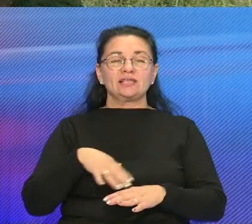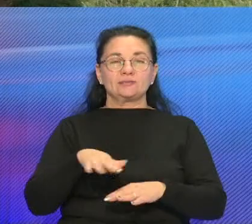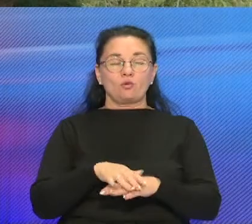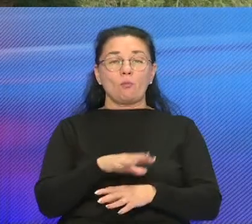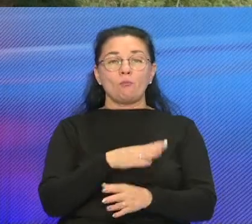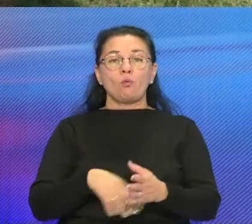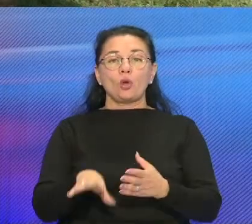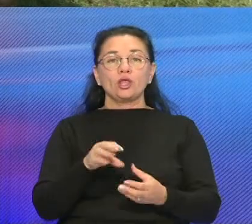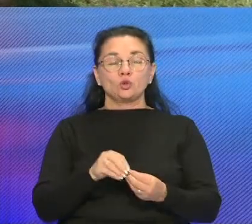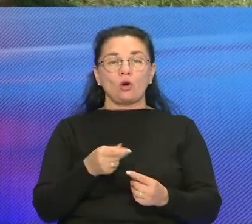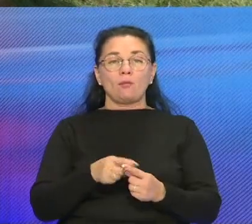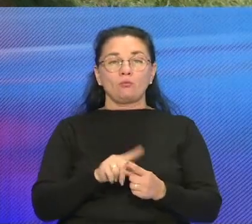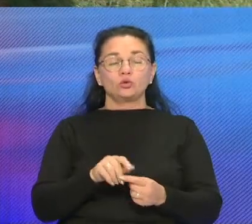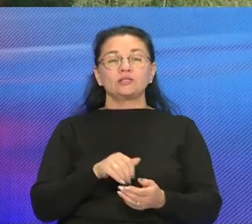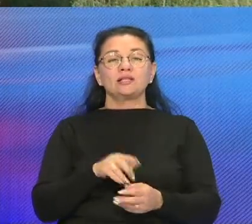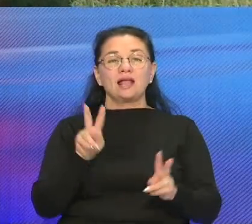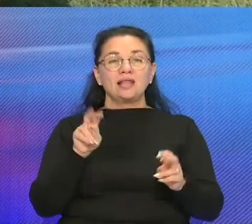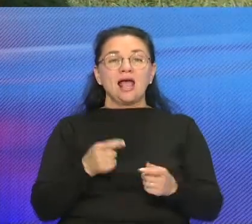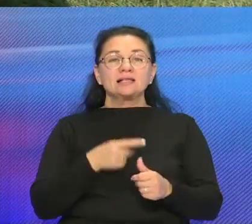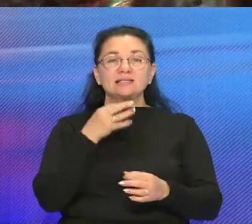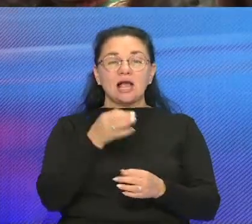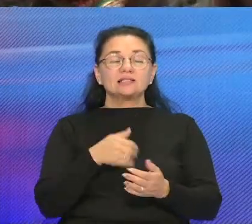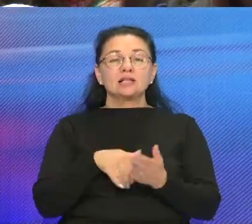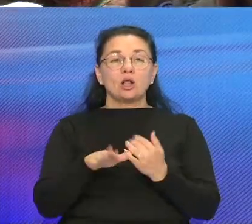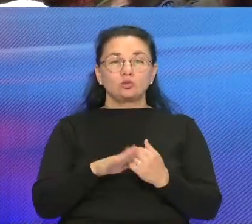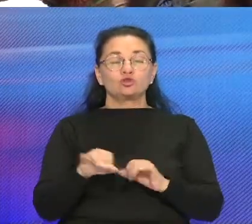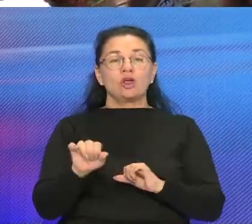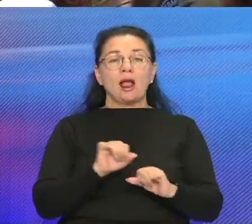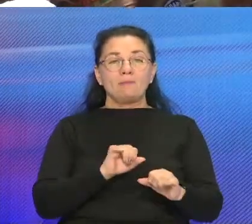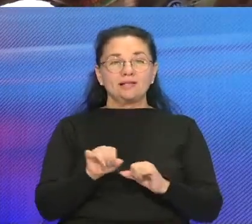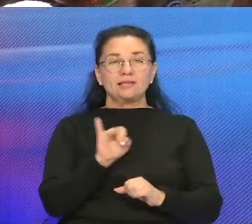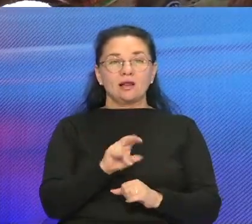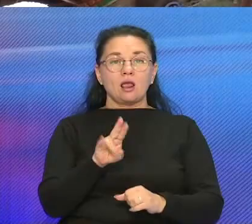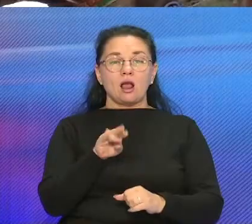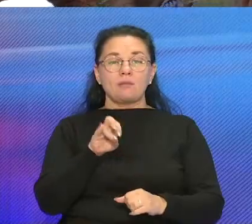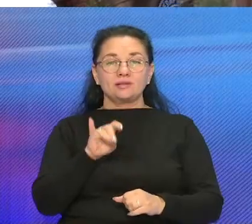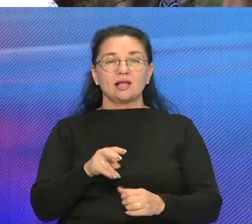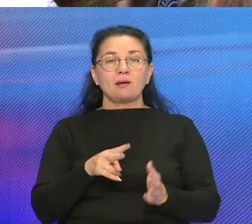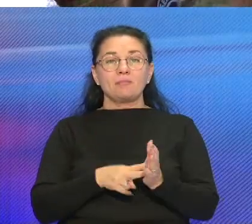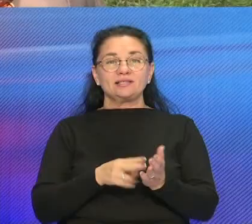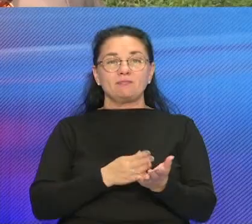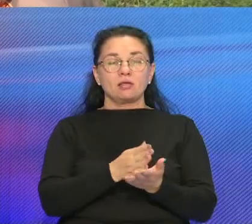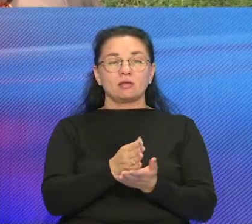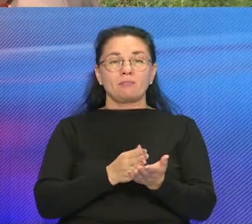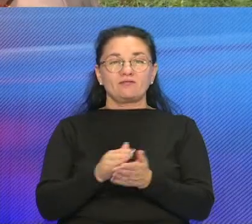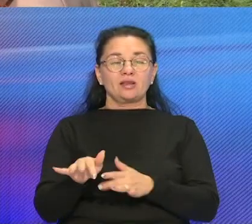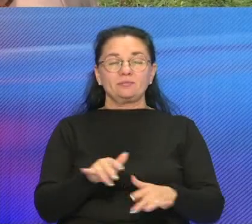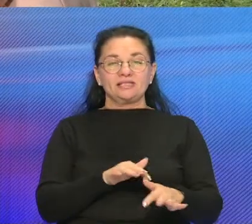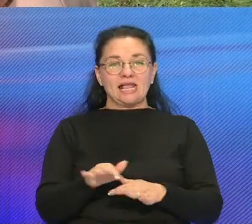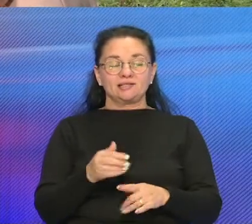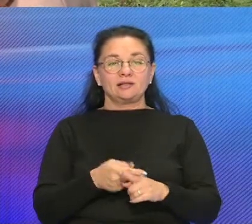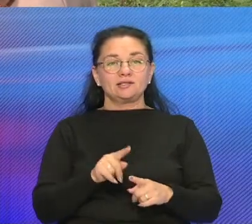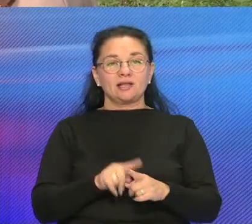областного конкурса будет названы лепший студентский отряд, командир и комиссар по 7 направках деятельности. Лидеров